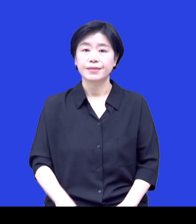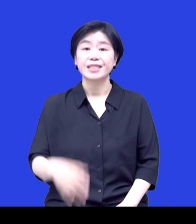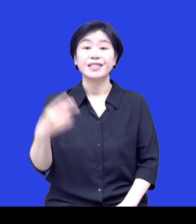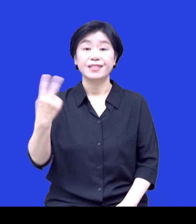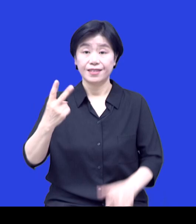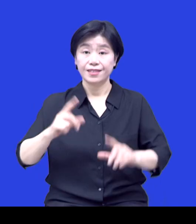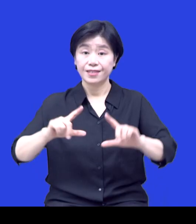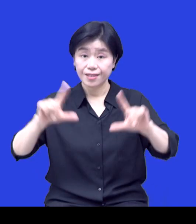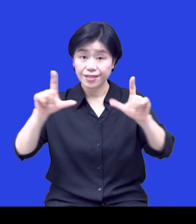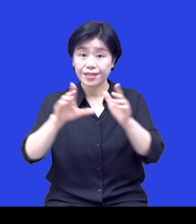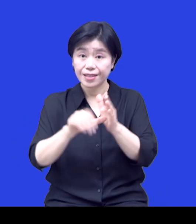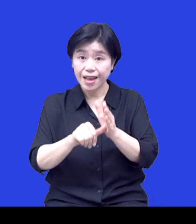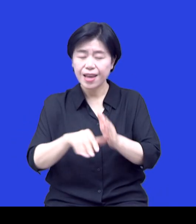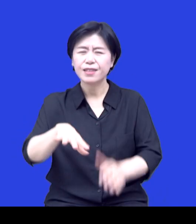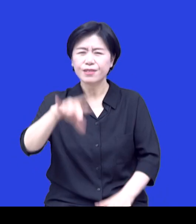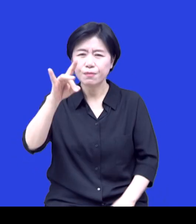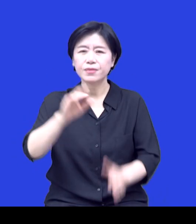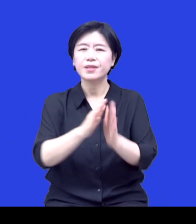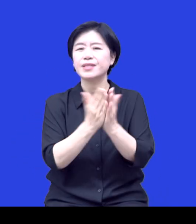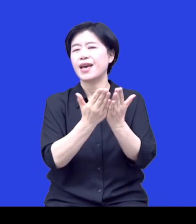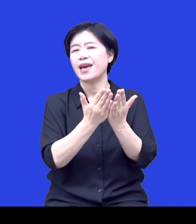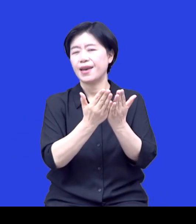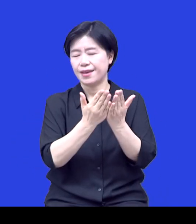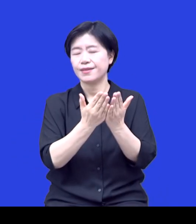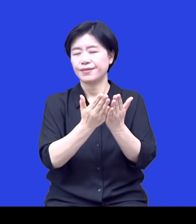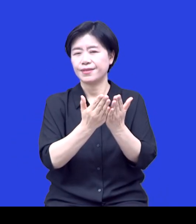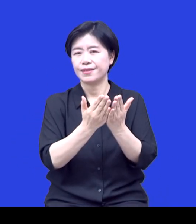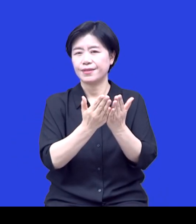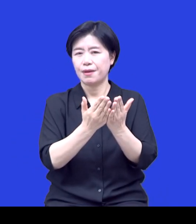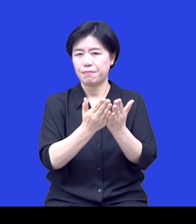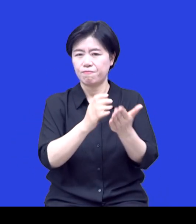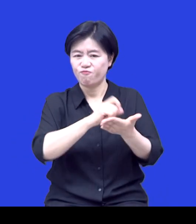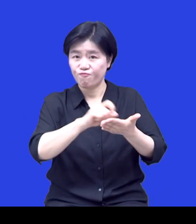2000년도에 제 첫 번째 책 거인들의 발자국이 나왔잖아요. 네.